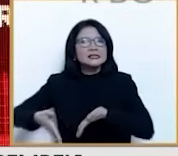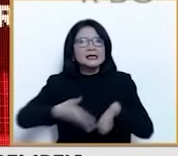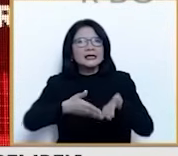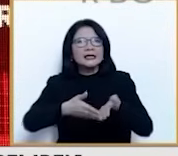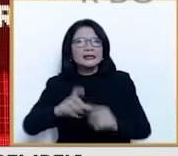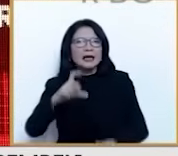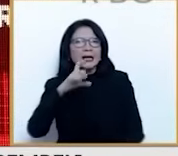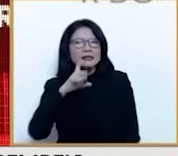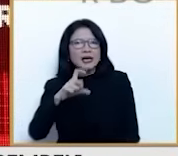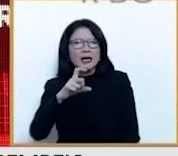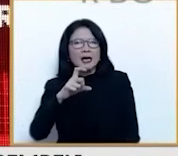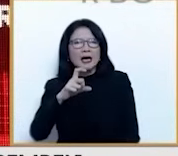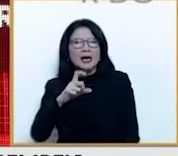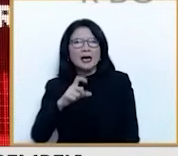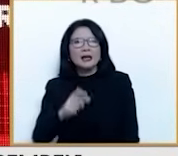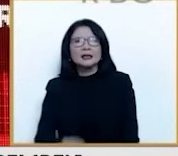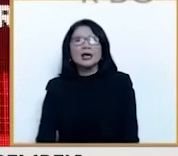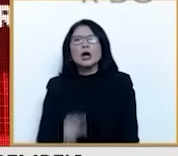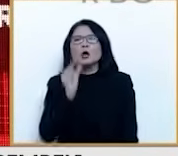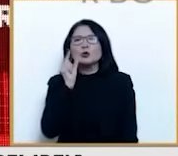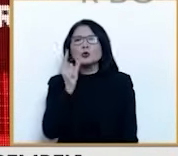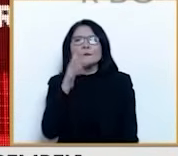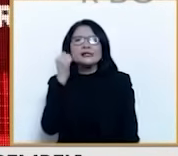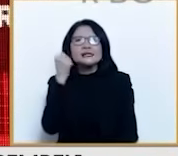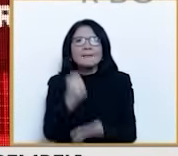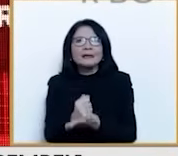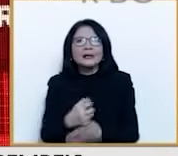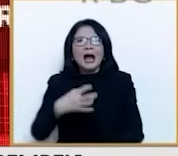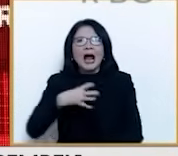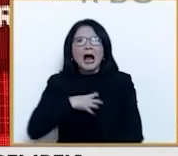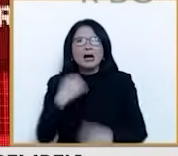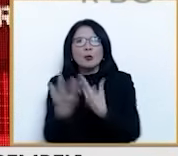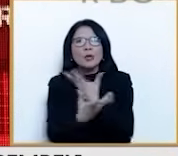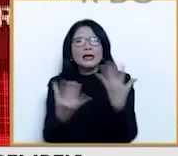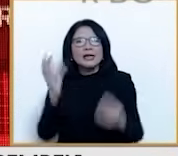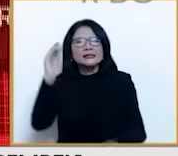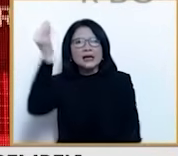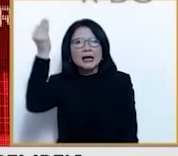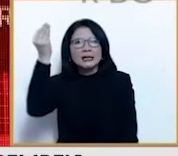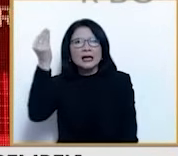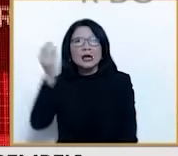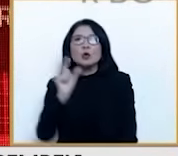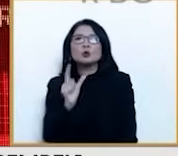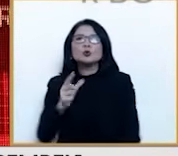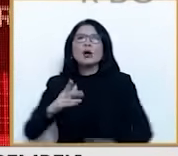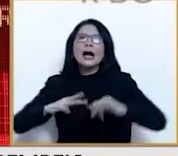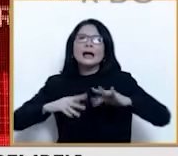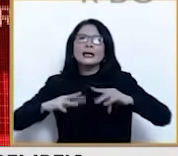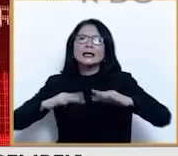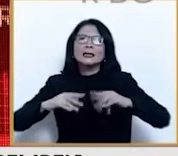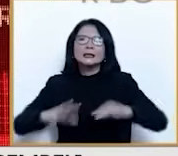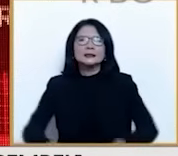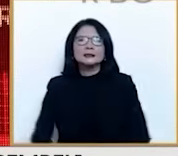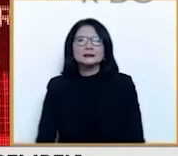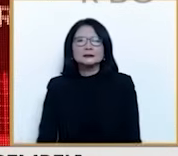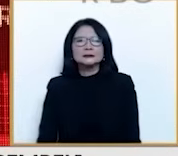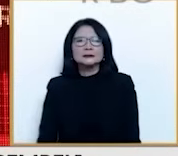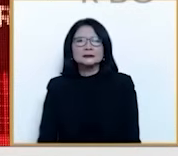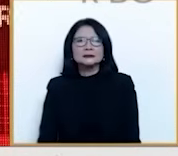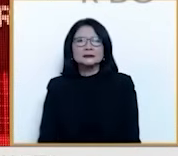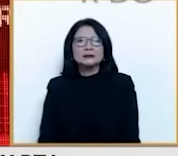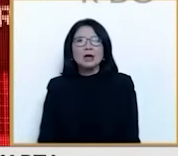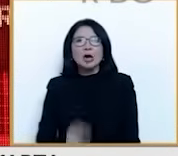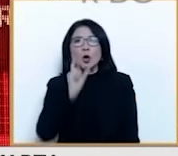langkah konkret Anda dalam menjamin hak warga Jakarta atas air? Dan